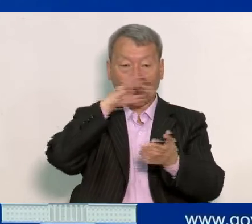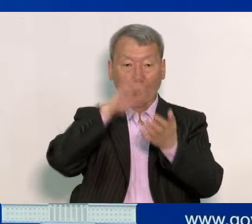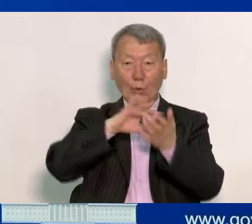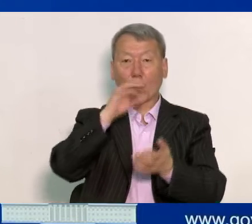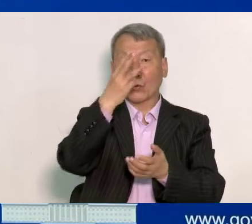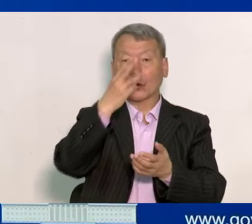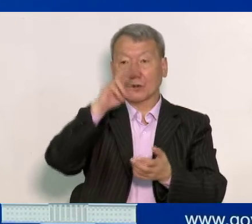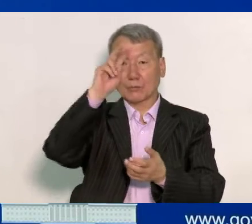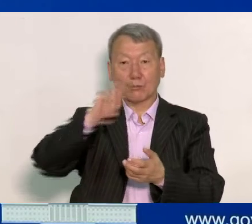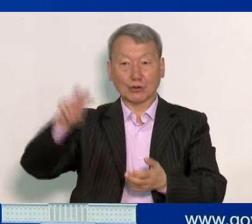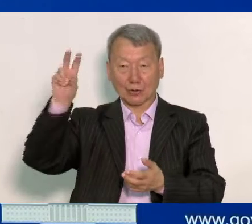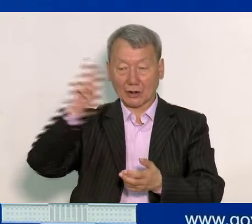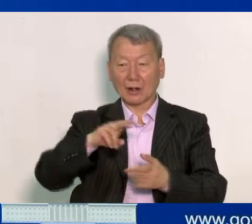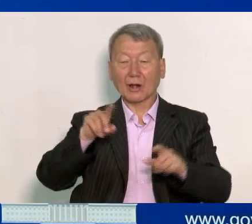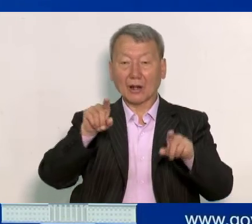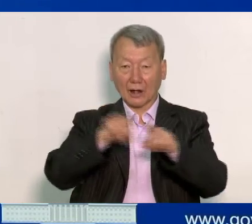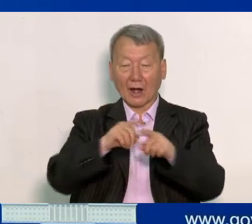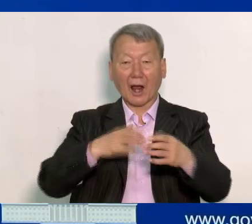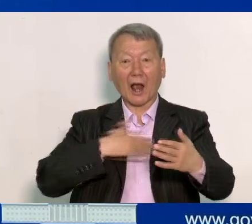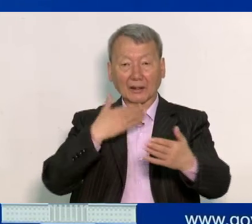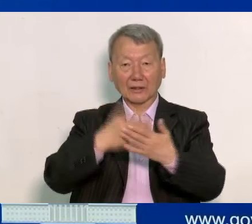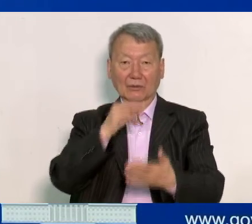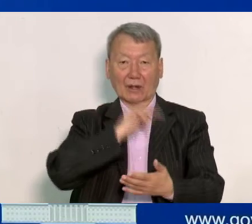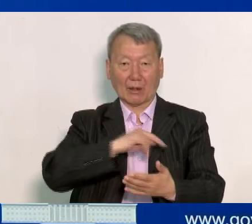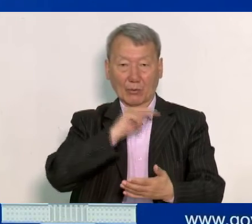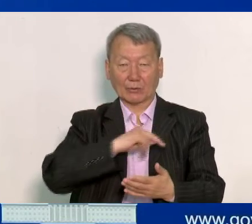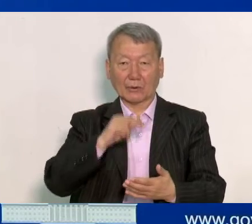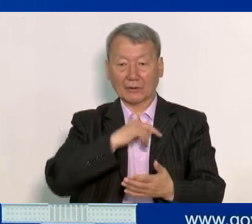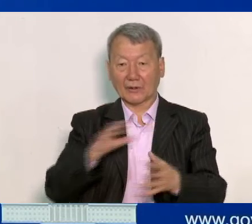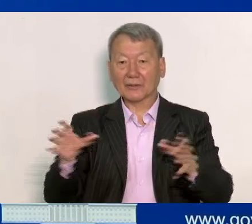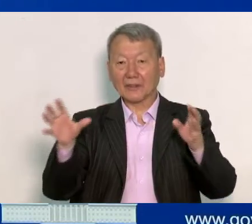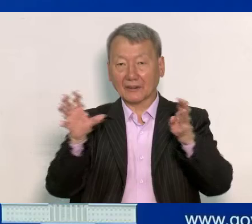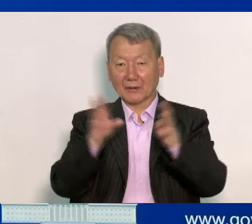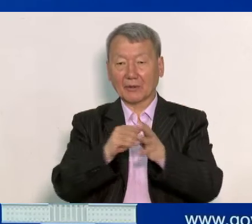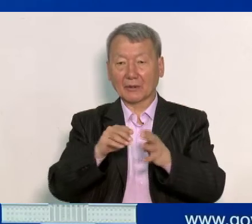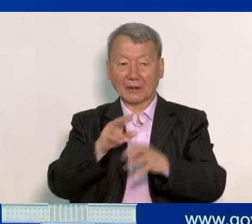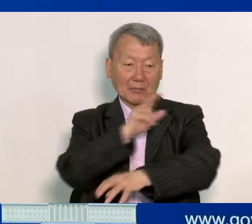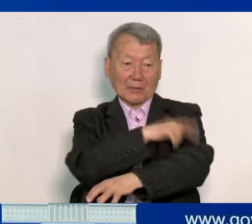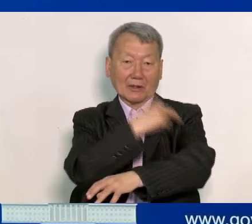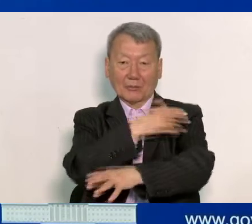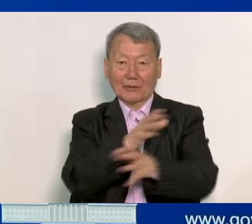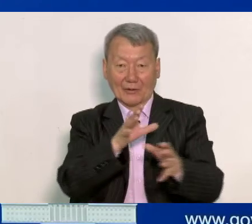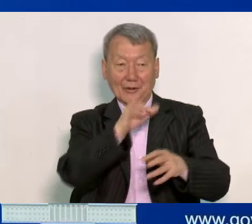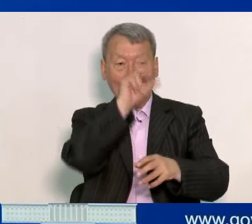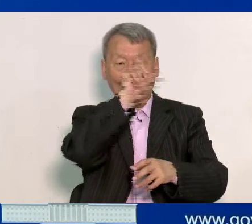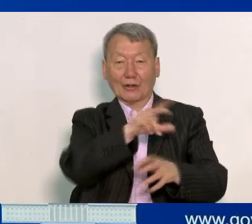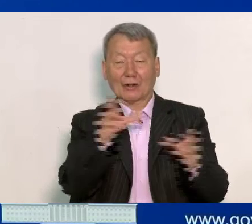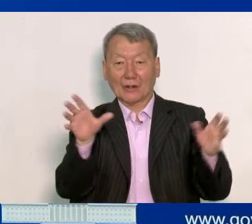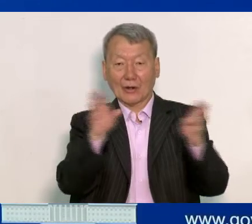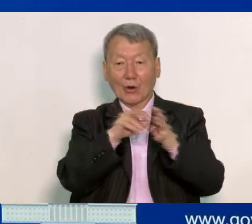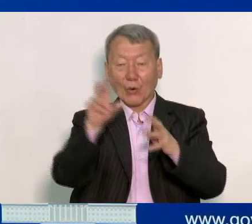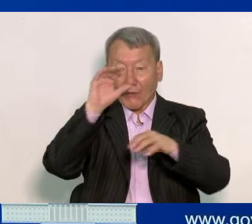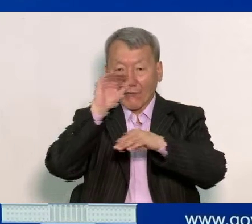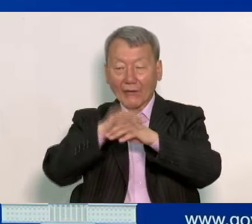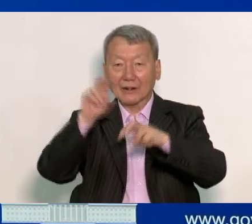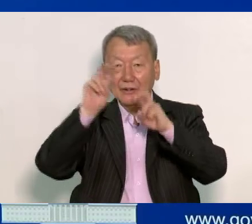Ош и в городе Бишкек тоже активно работали совместно с медицинской службой в